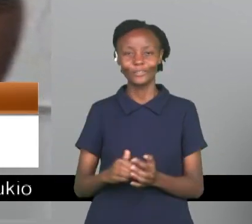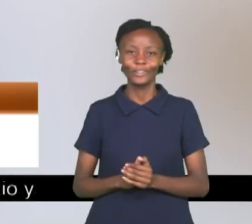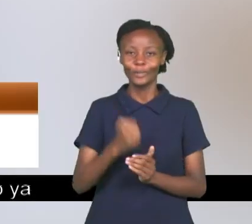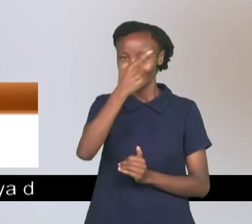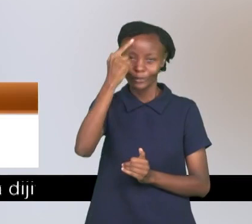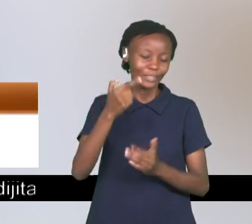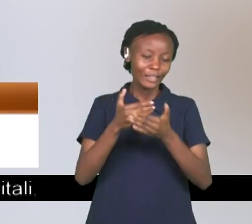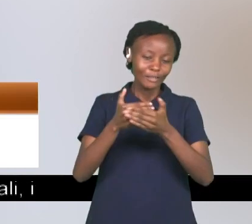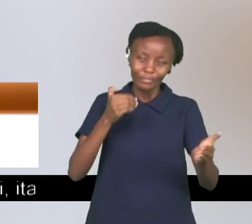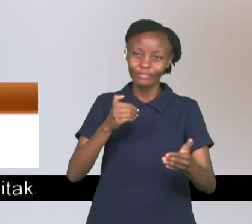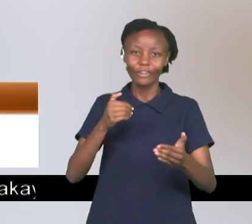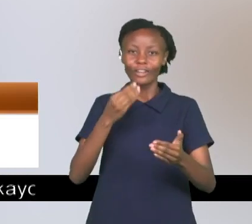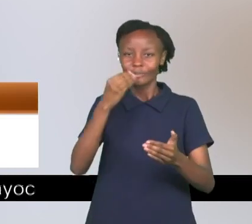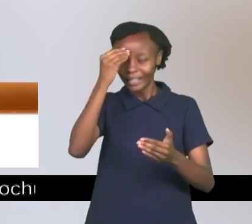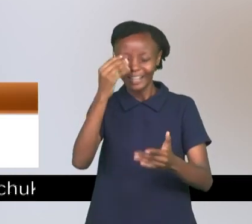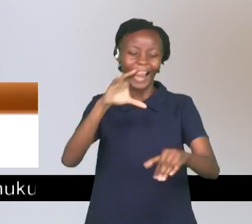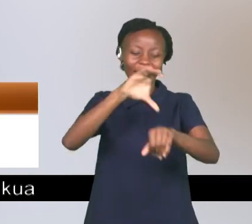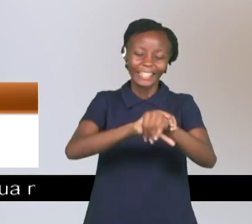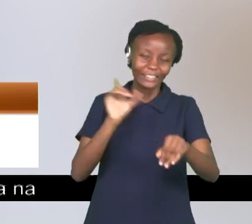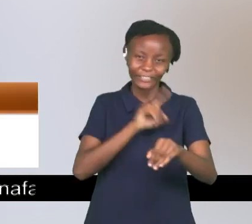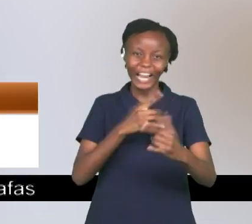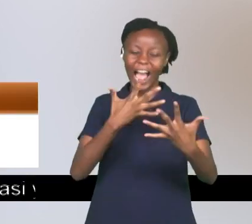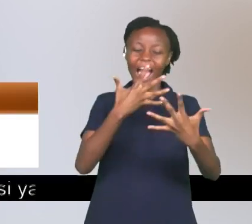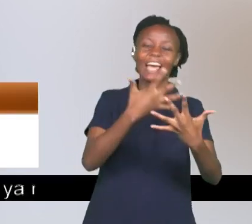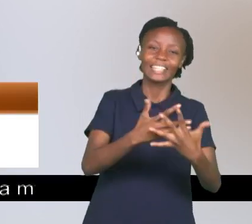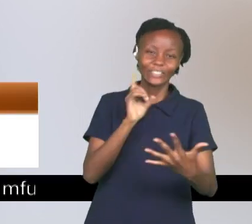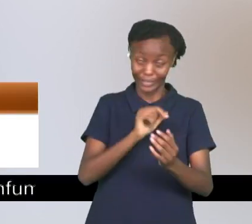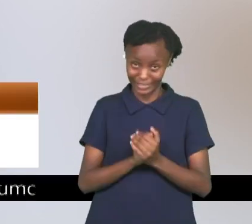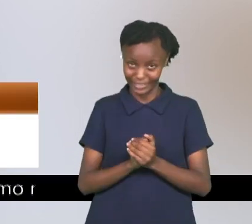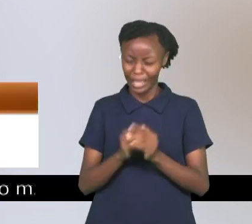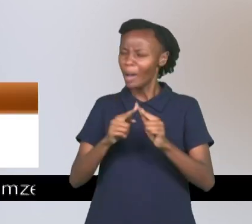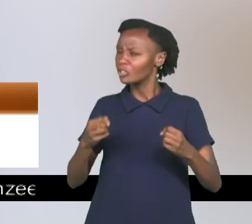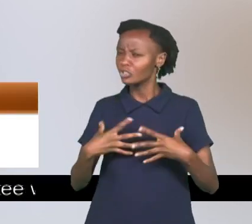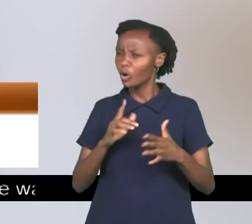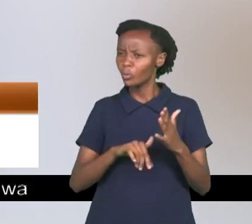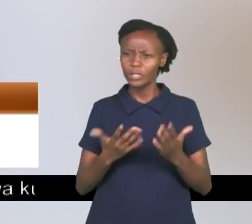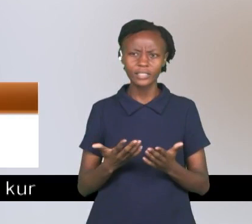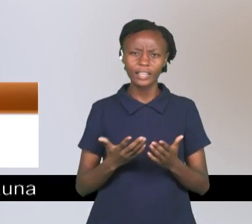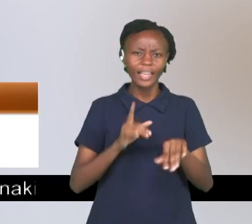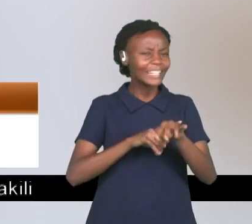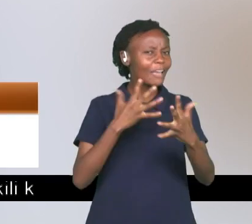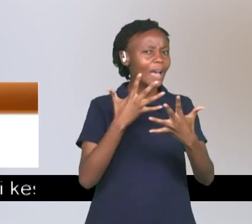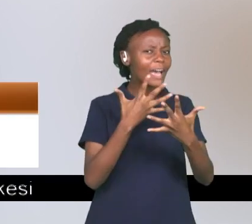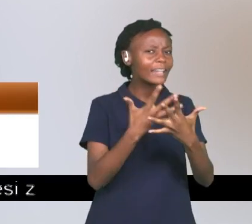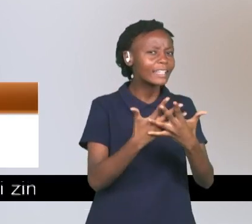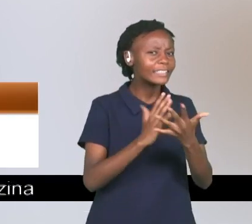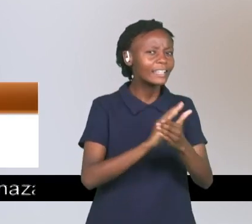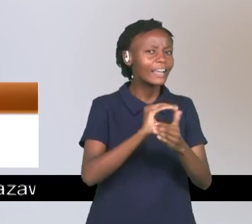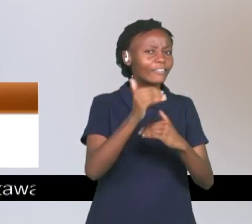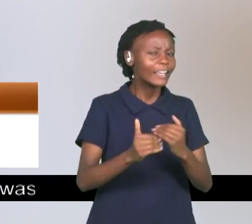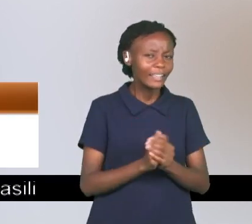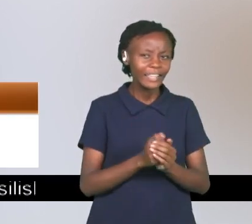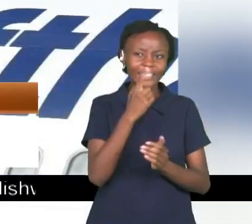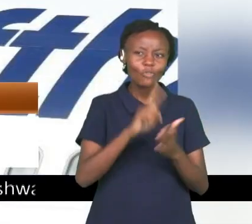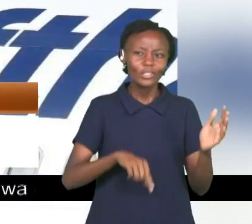alitambulika na walinzi kwenye uwanja huo wa ndege kabla ya kuingia. Aidha, cha kushangaza ni kwamba baada ya kukamatwa kwake, jamaa huyo aliwaambia maafisa wa